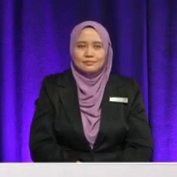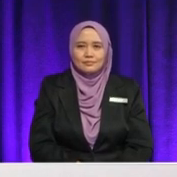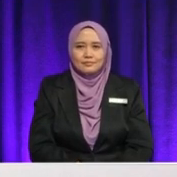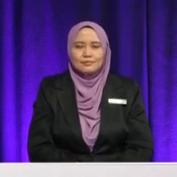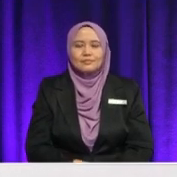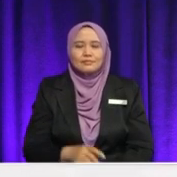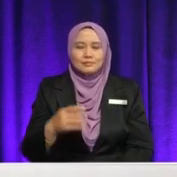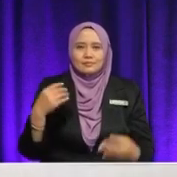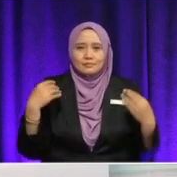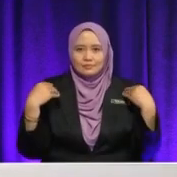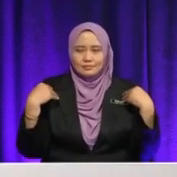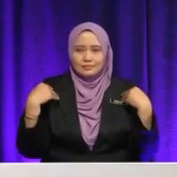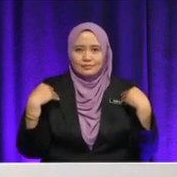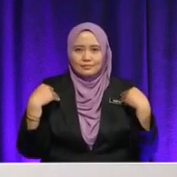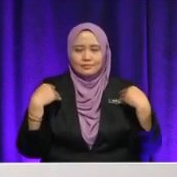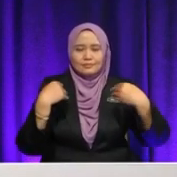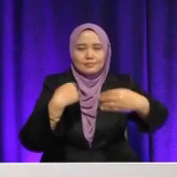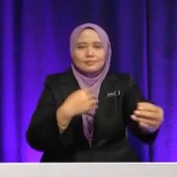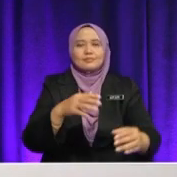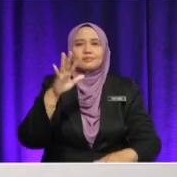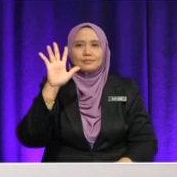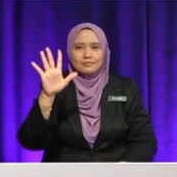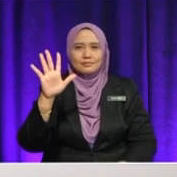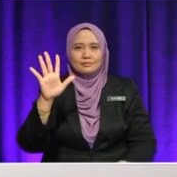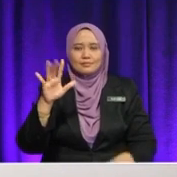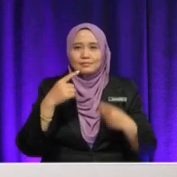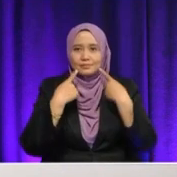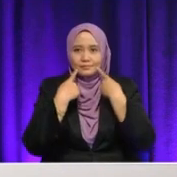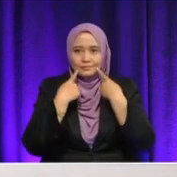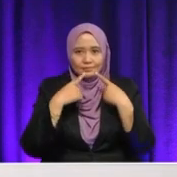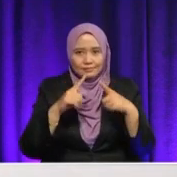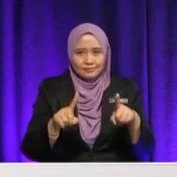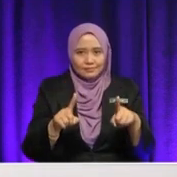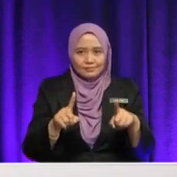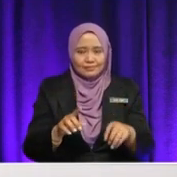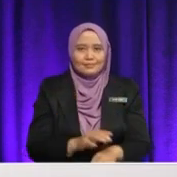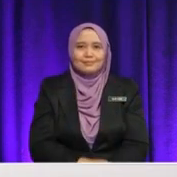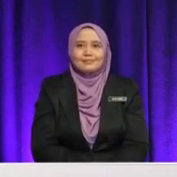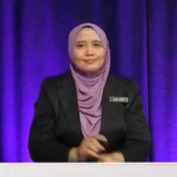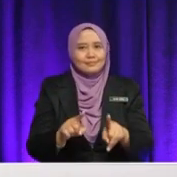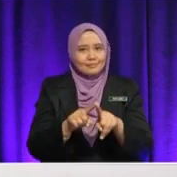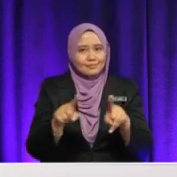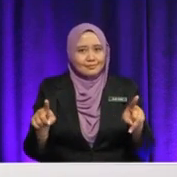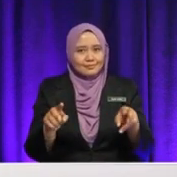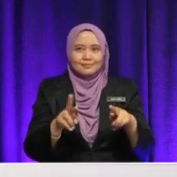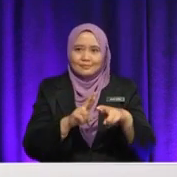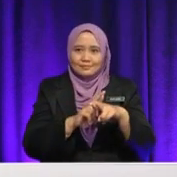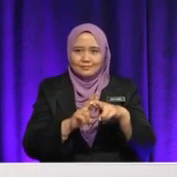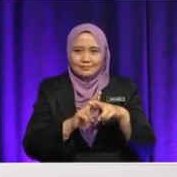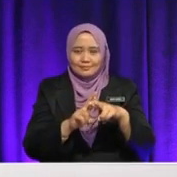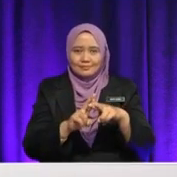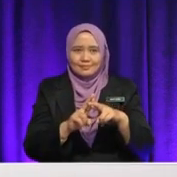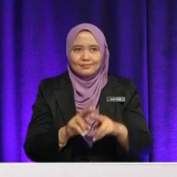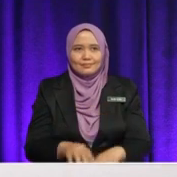baik sekolah dan dia mencatatkan lima jawabannya banyak tapi secara ringkas terlihat